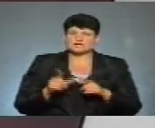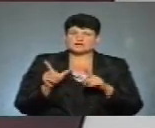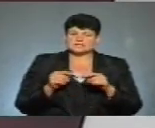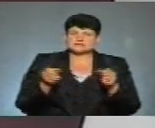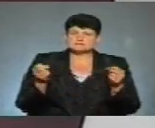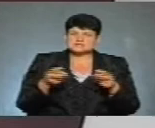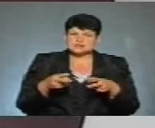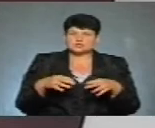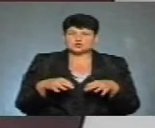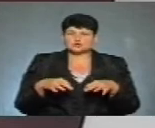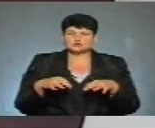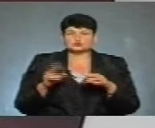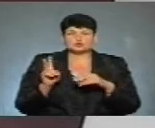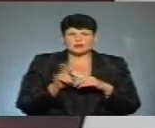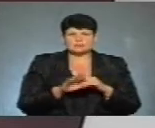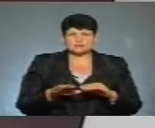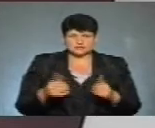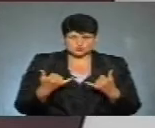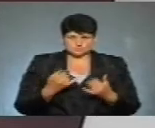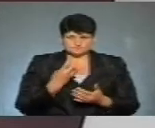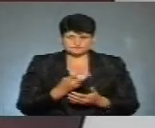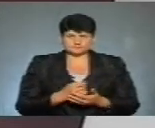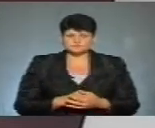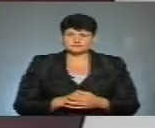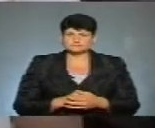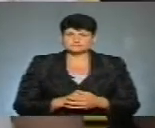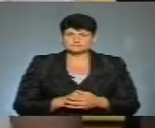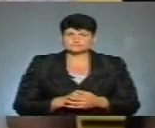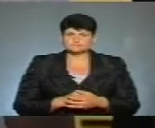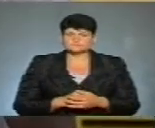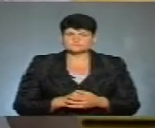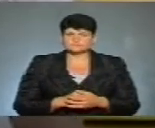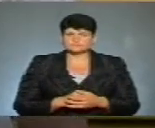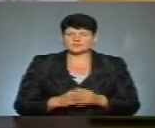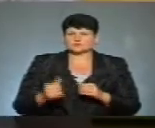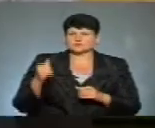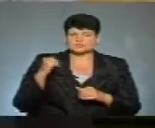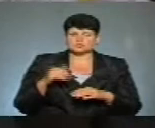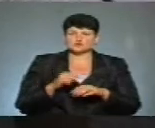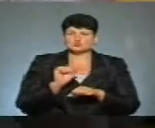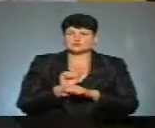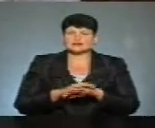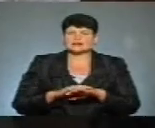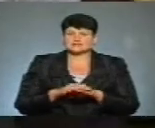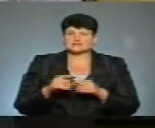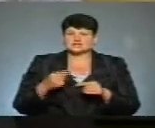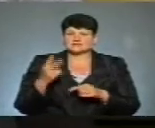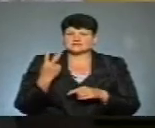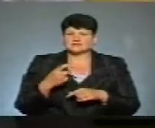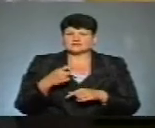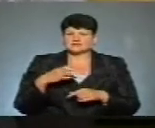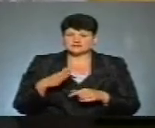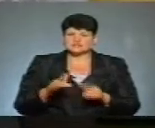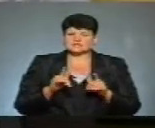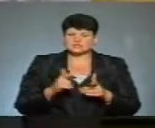діти сьогодні, розповість Анастасія Чичко. За до мене зупинка Ринок. Через 2 хвилини сюди, згідно із